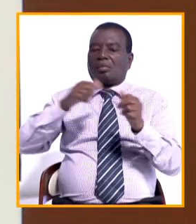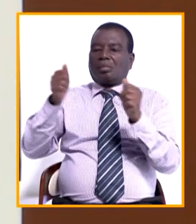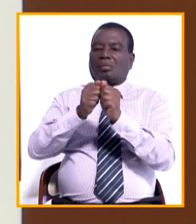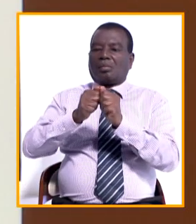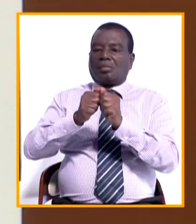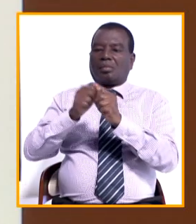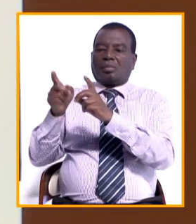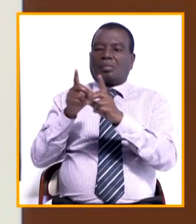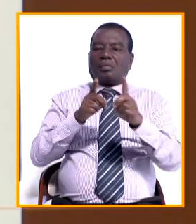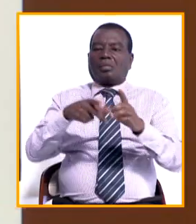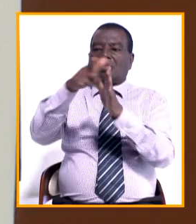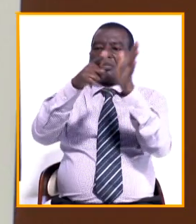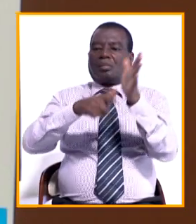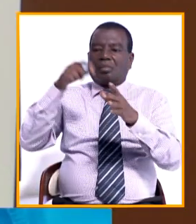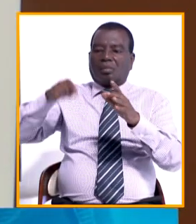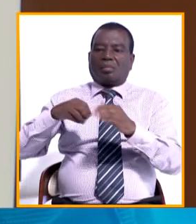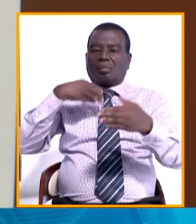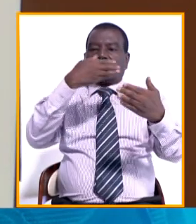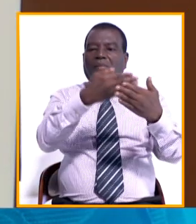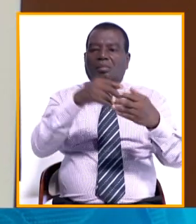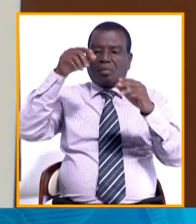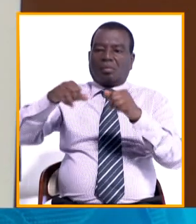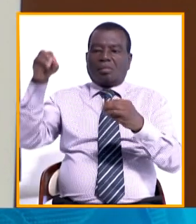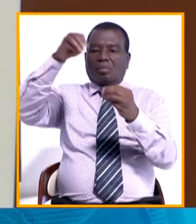les dispositions de la loi devrait déboucher sur le